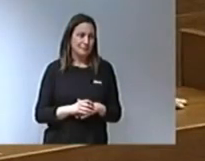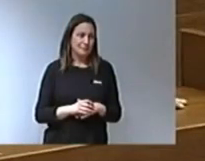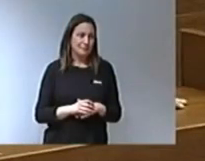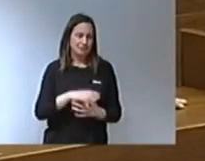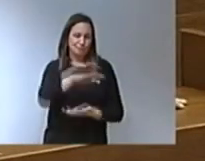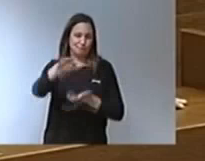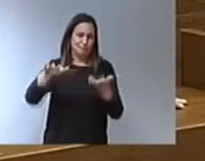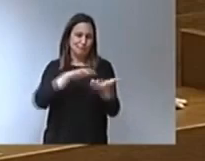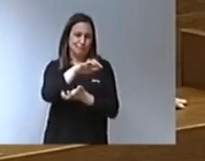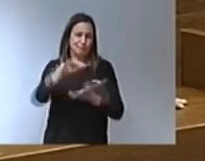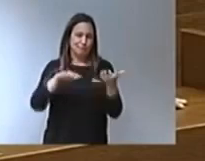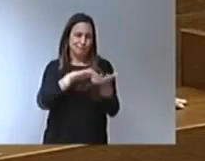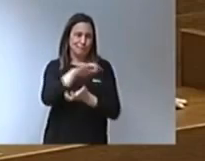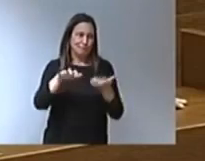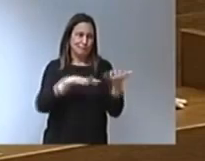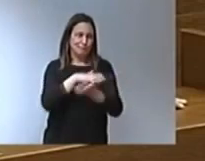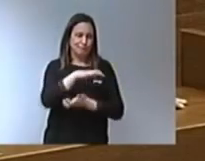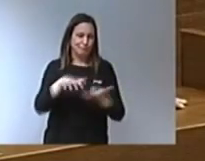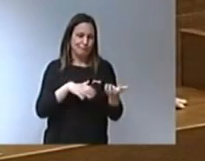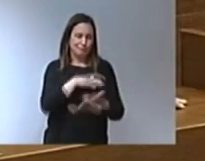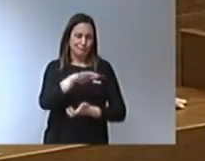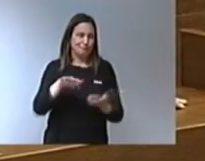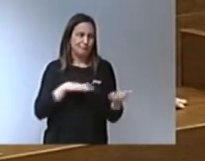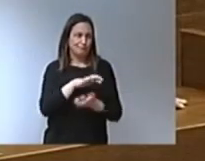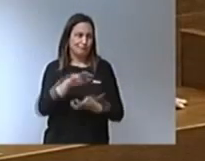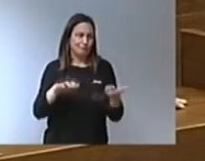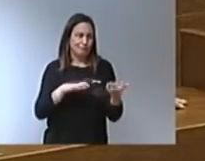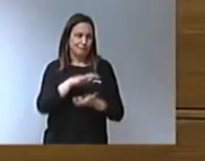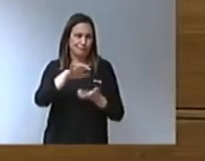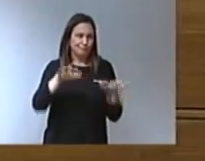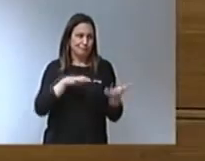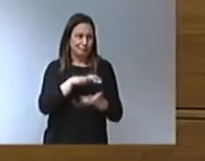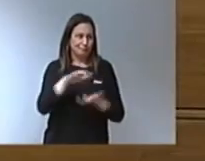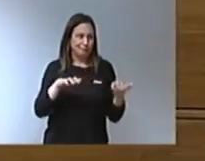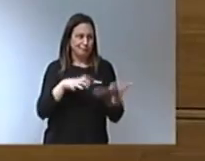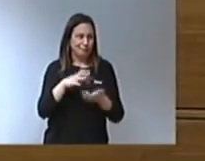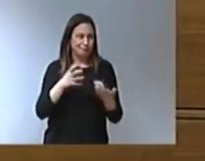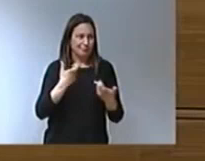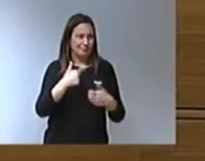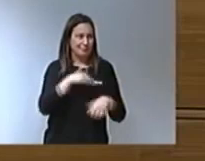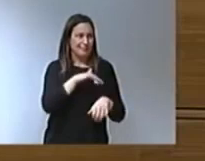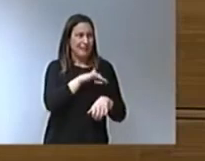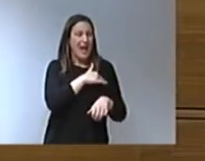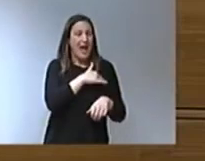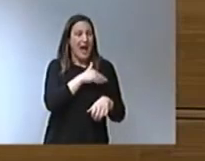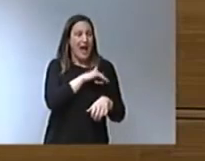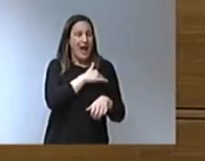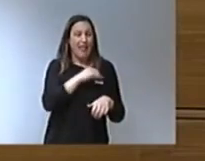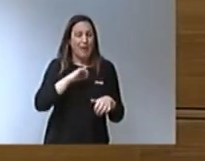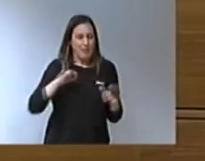Señorías, por favor, volen fer el silenci de caviar. Pero se acaba de dir lo que diu la Academia Española de la Llengua.